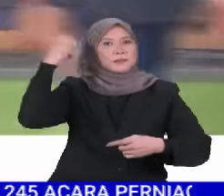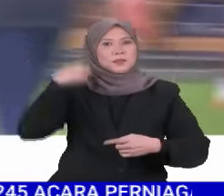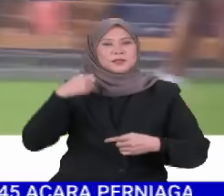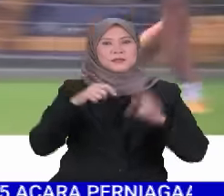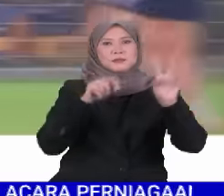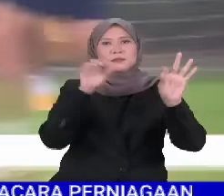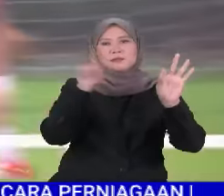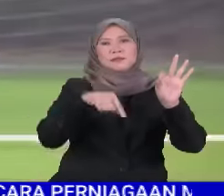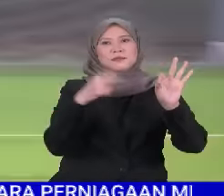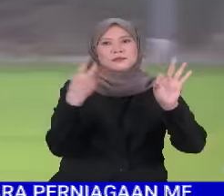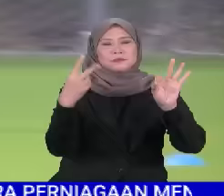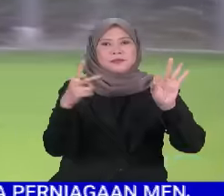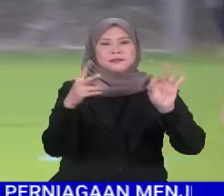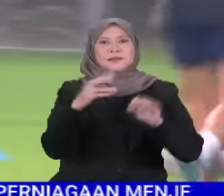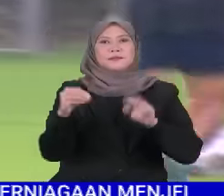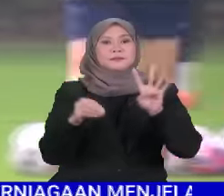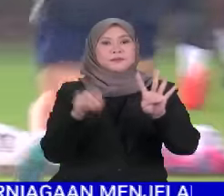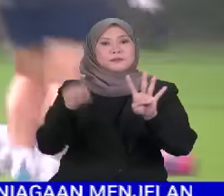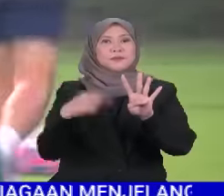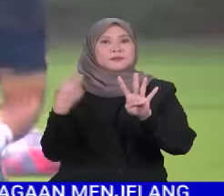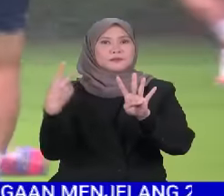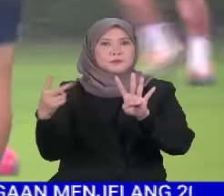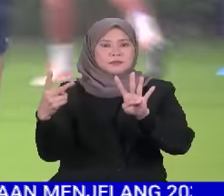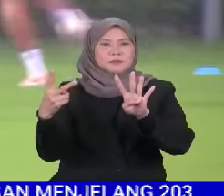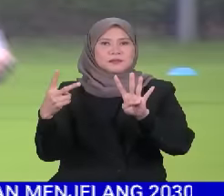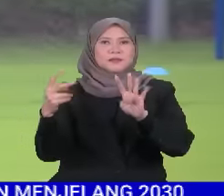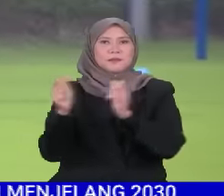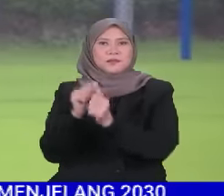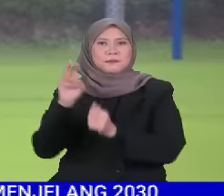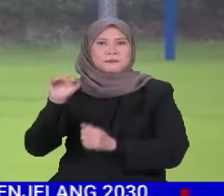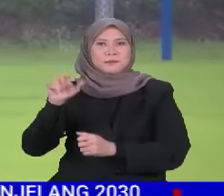9 Desember sebelum